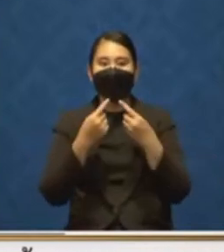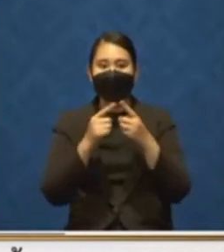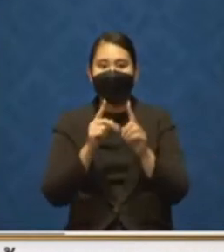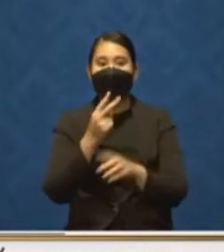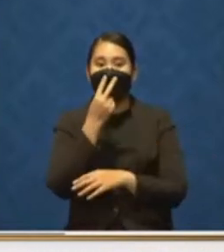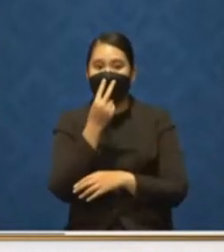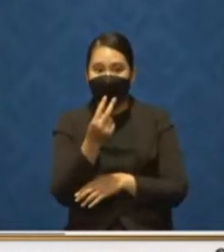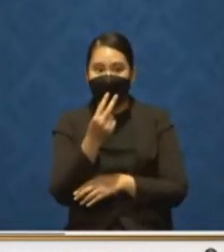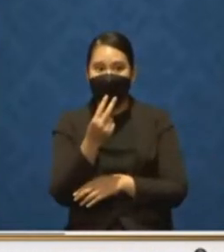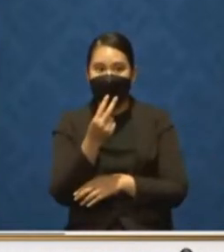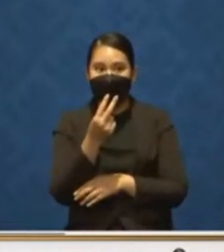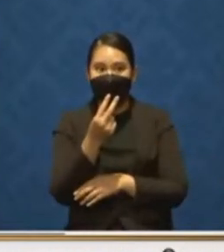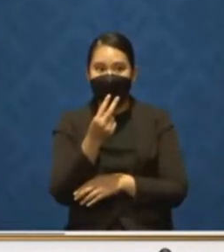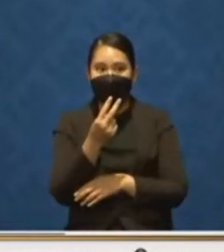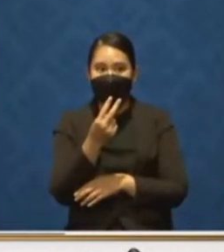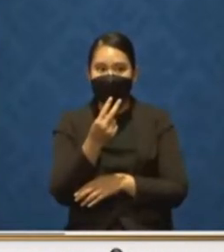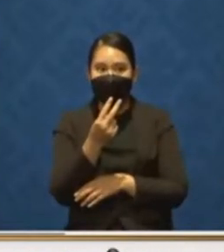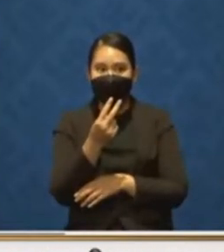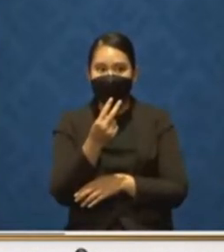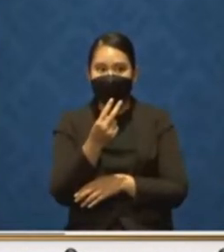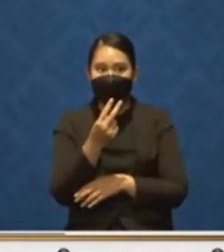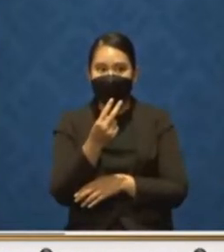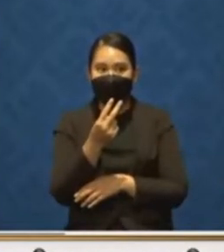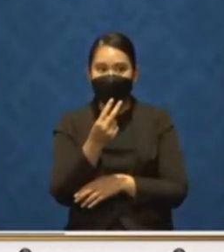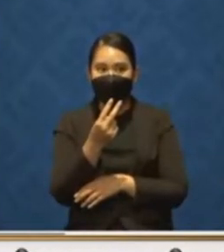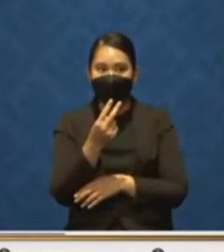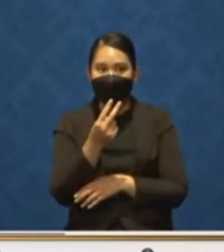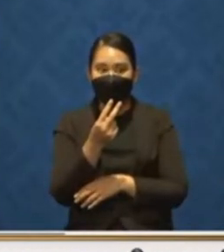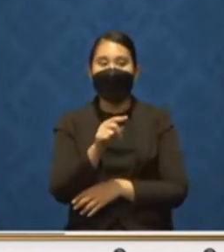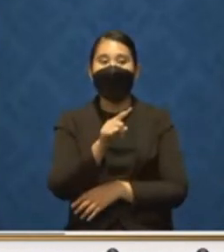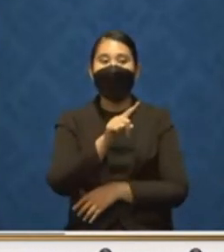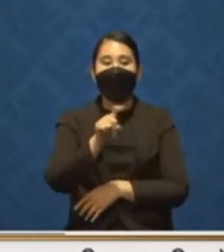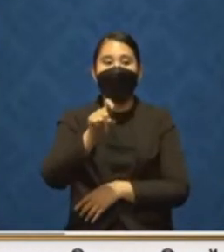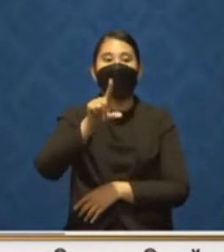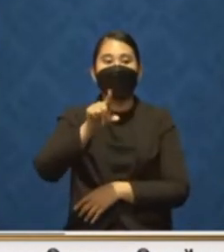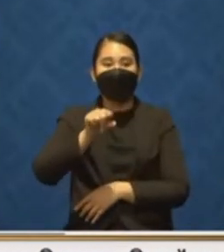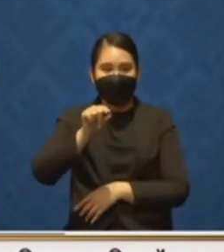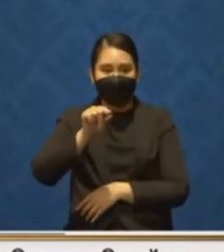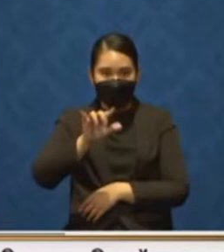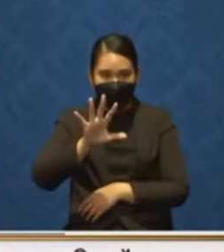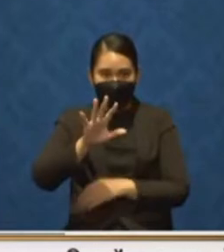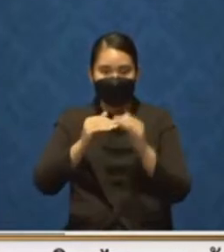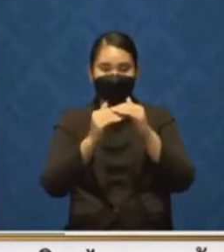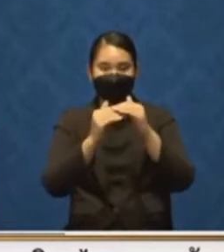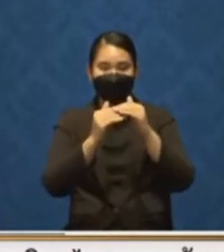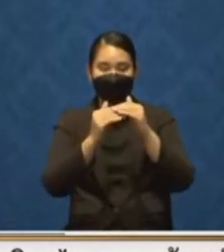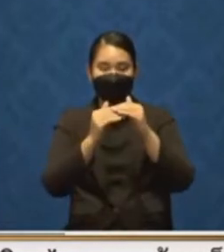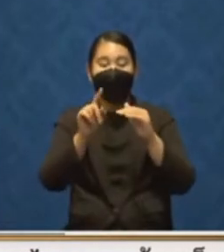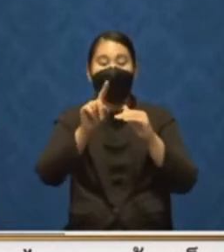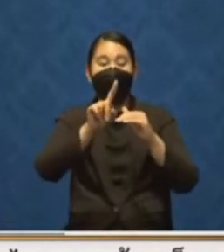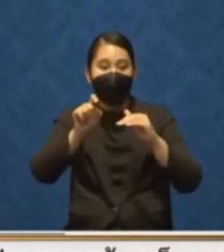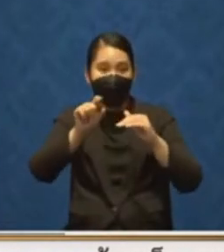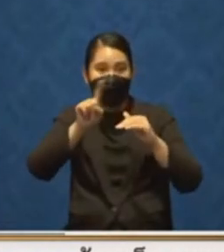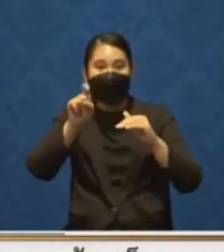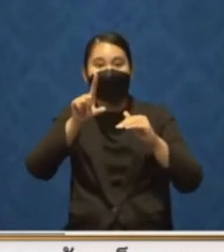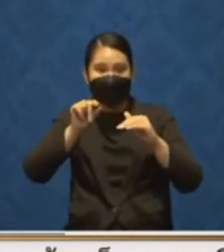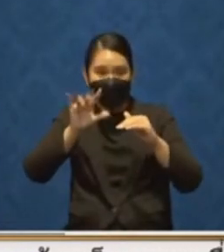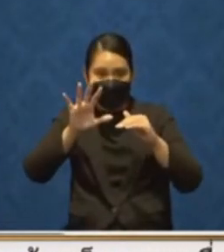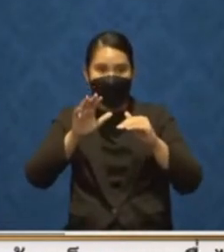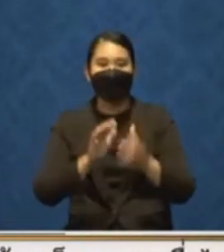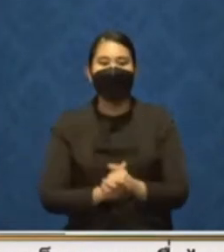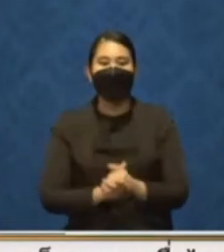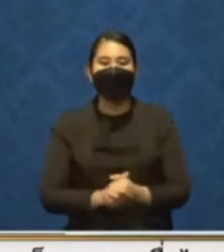125ของ137ประเทศอย่างที่ผมกราบเรียนท่านประธาน